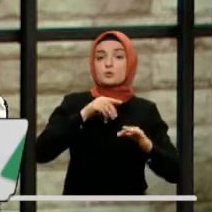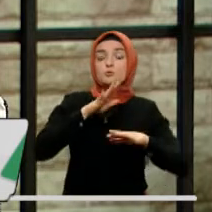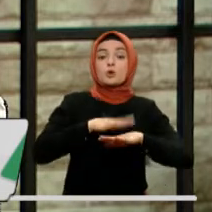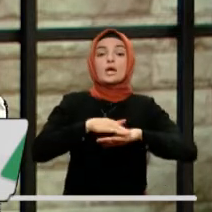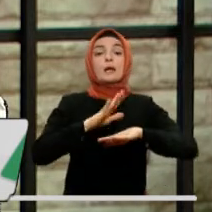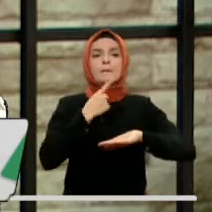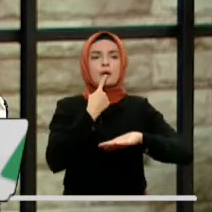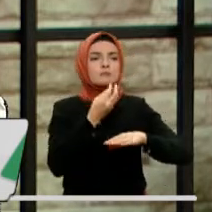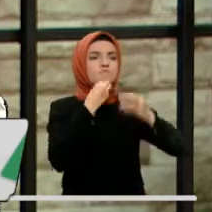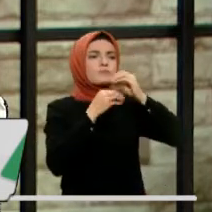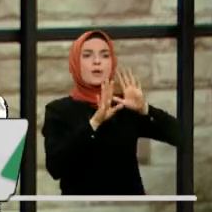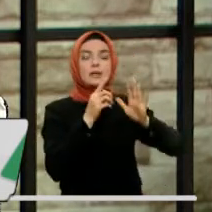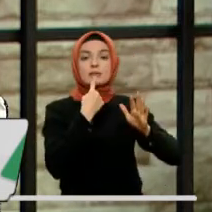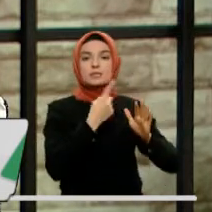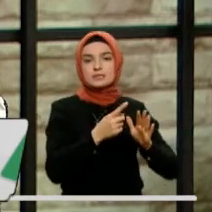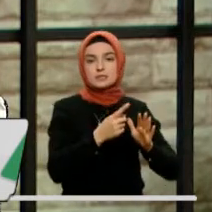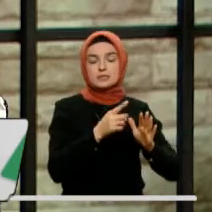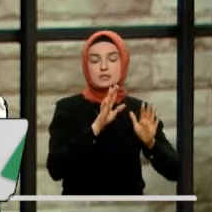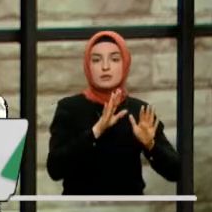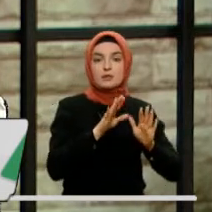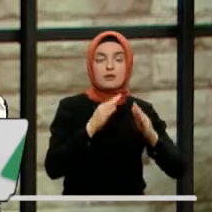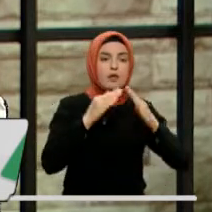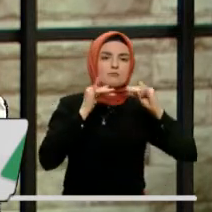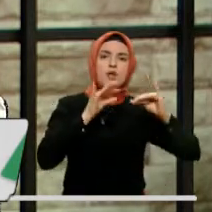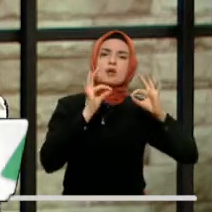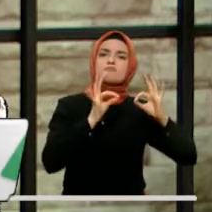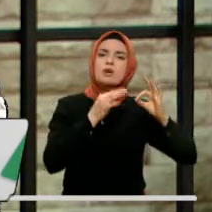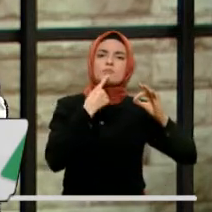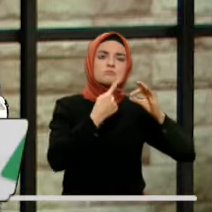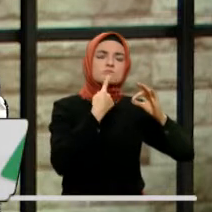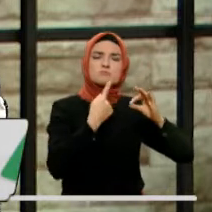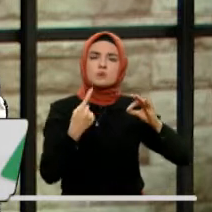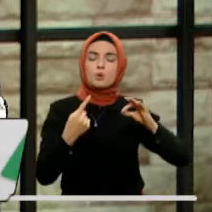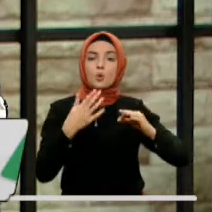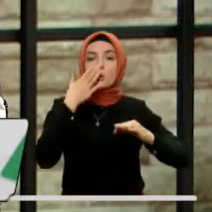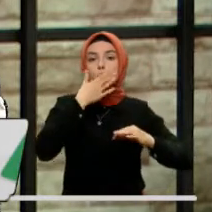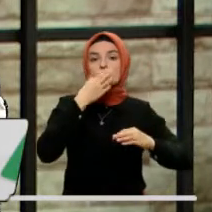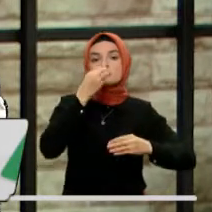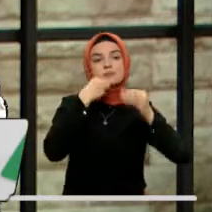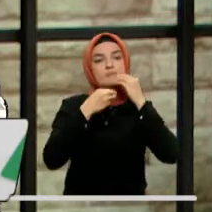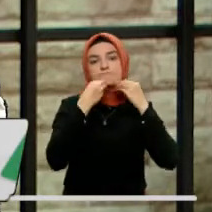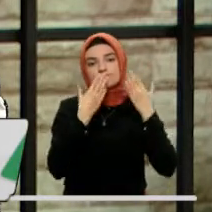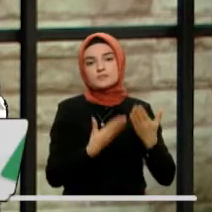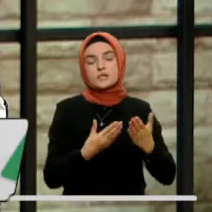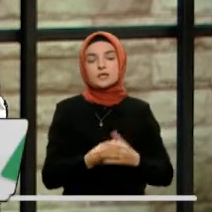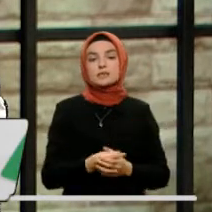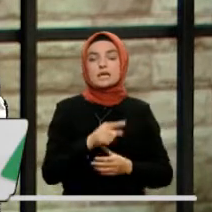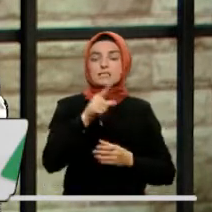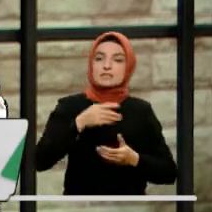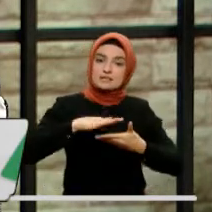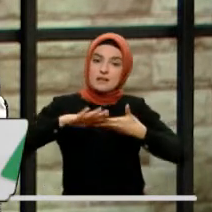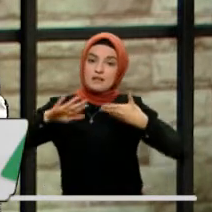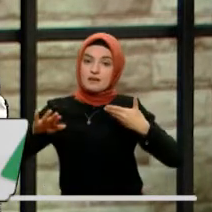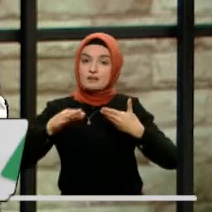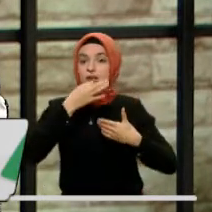yapmayacaksın, yemeyeceksin değil. Yani evde sürekli yemeyeceksin, yemeyeceksin denilen bir çocuk okulda ilk fırsatta yer zaten. Yani sizden ayrılıyor.